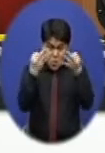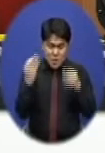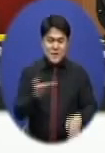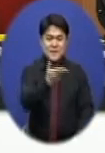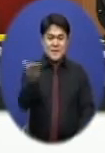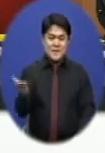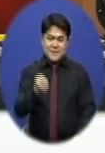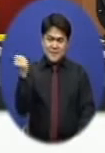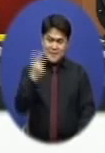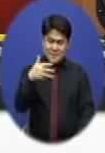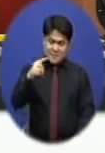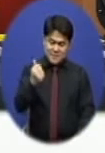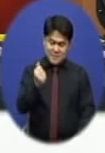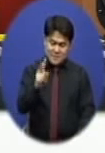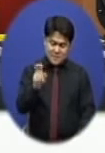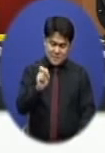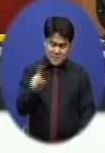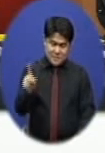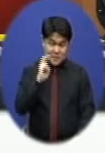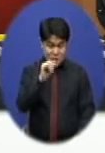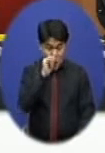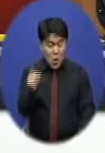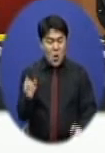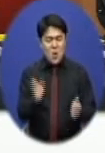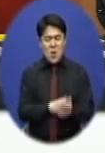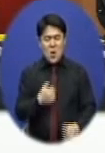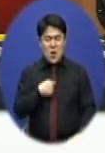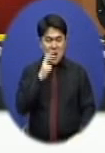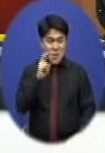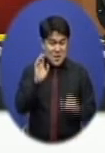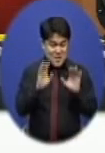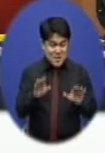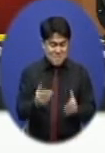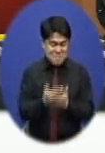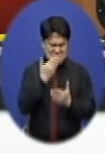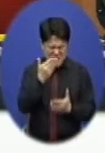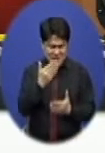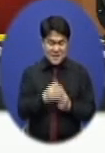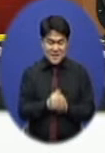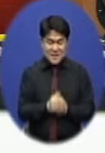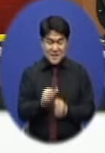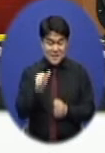시청자 여러분 또 네. 춘향아를 부른답니다. 네. 야, 이러다가 제 노래 뜨겠어요.